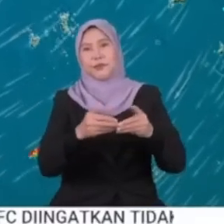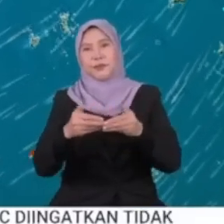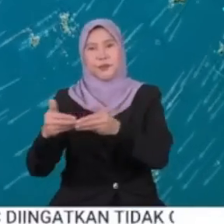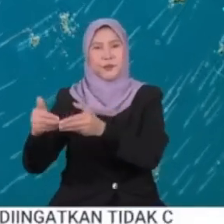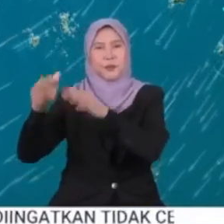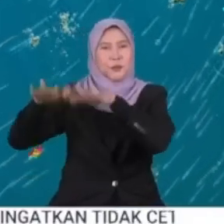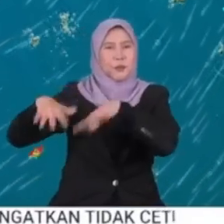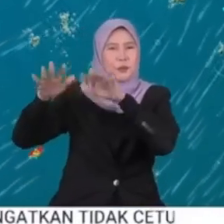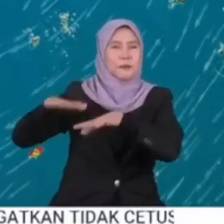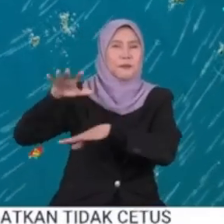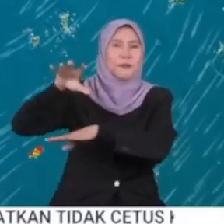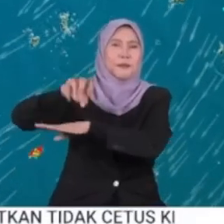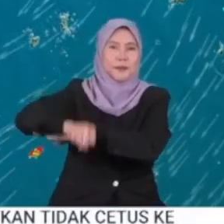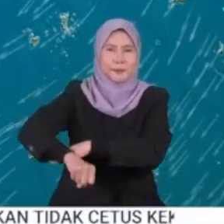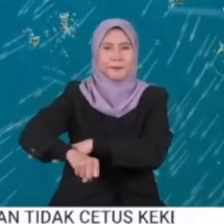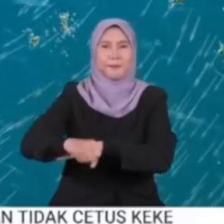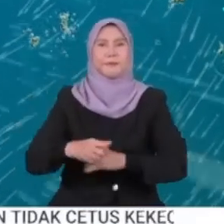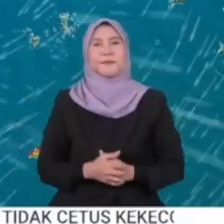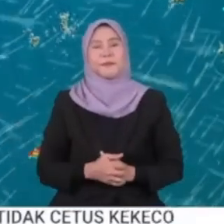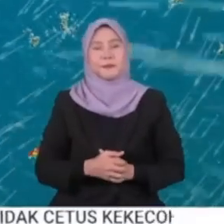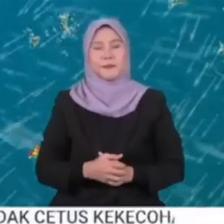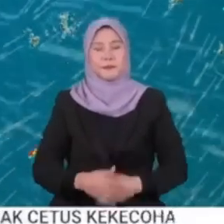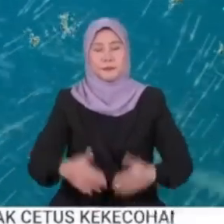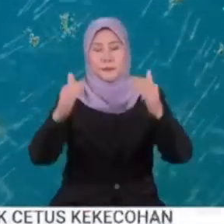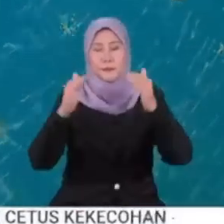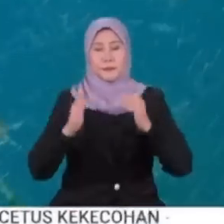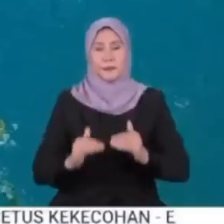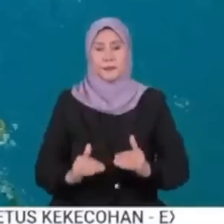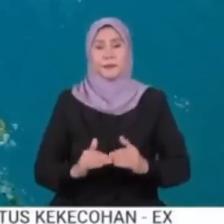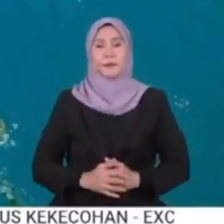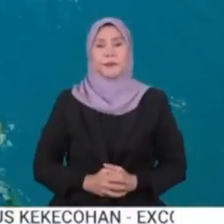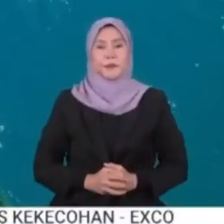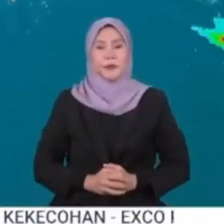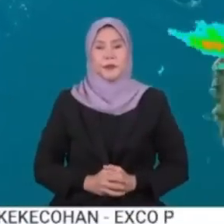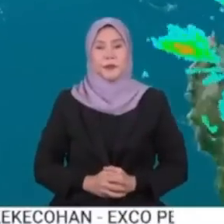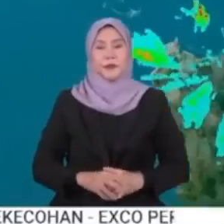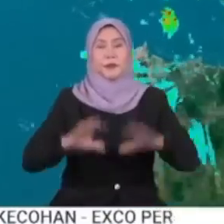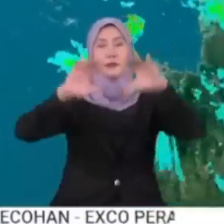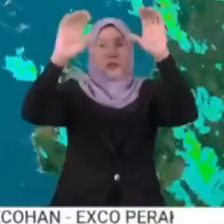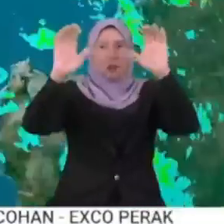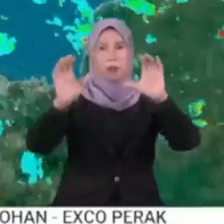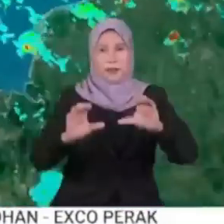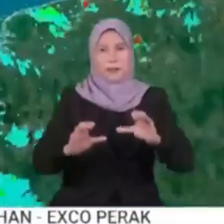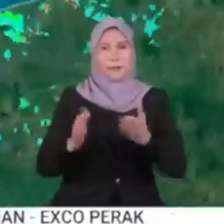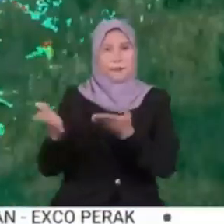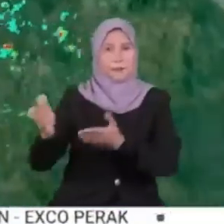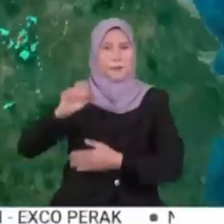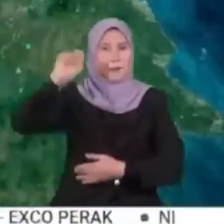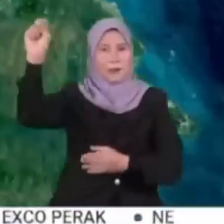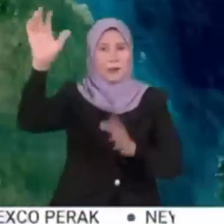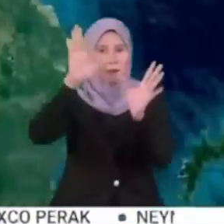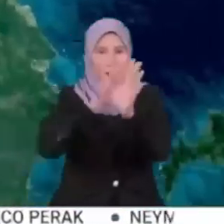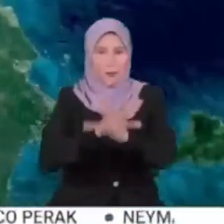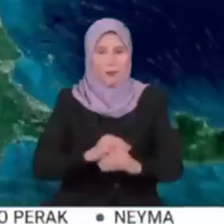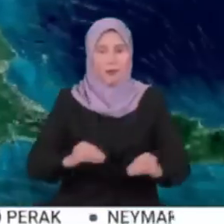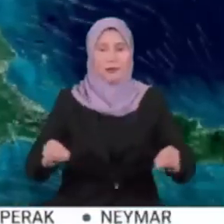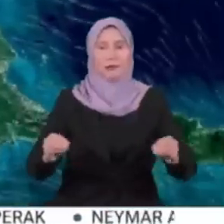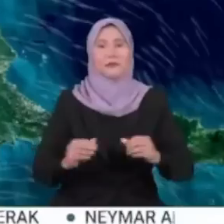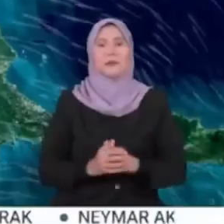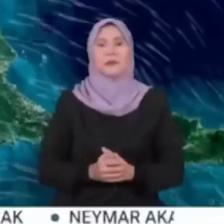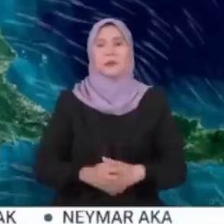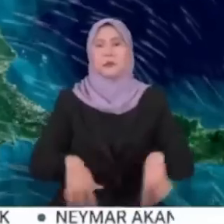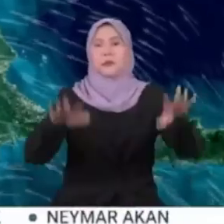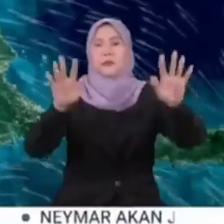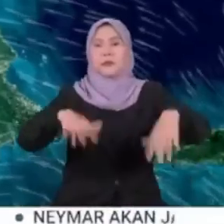sehingga ke malam nanti. Baik, kita teruskan dengan melihat keadaan cuaca di sebelah Malaysia Timur pula. Di sini dapat dilihat keadaan